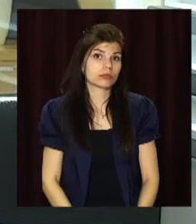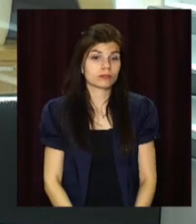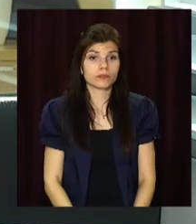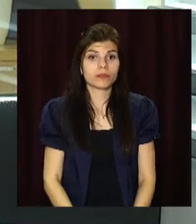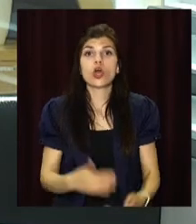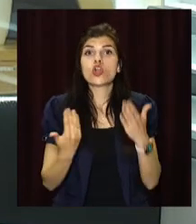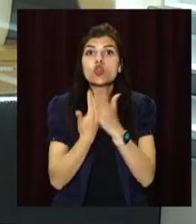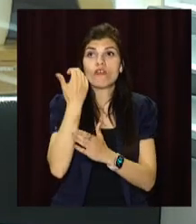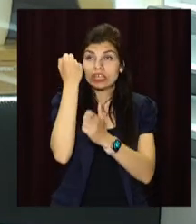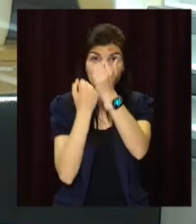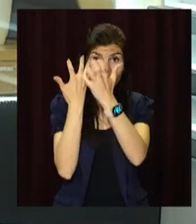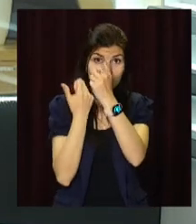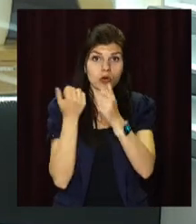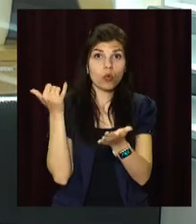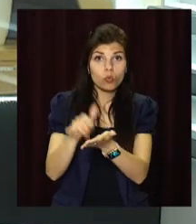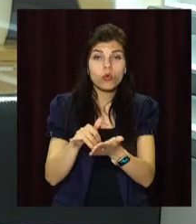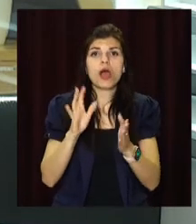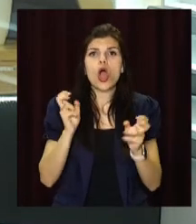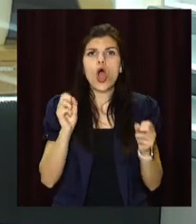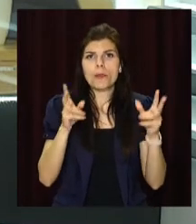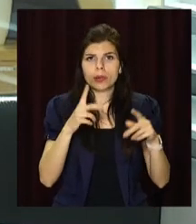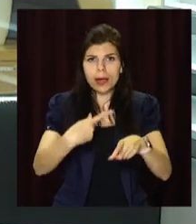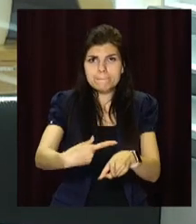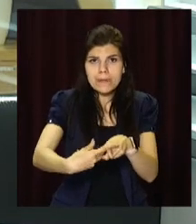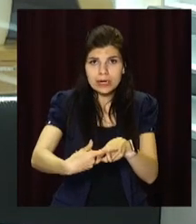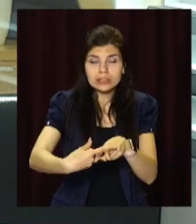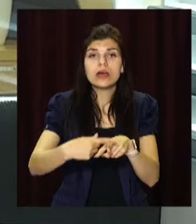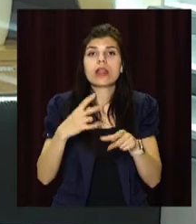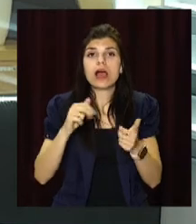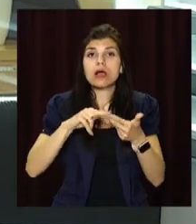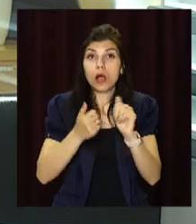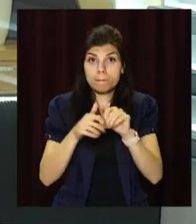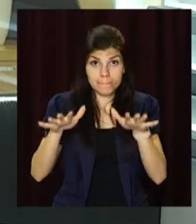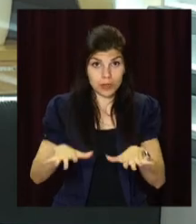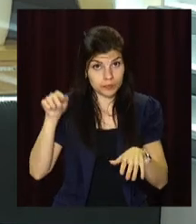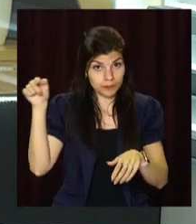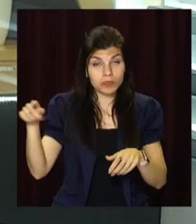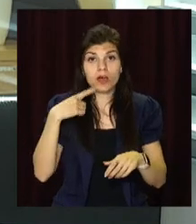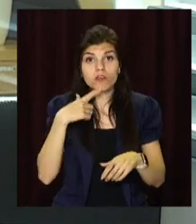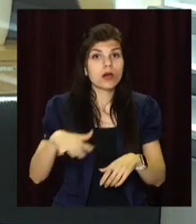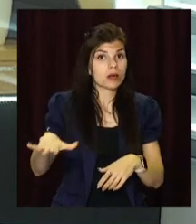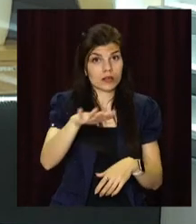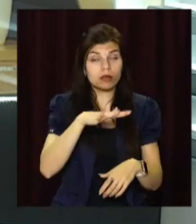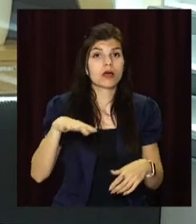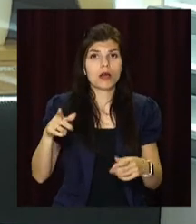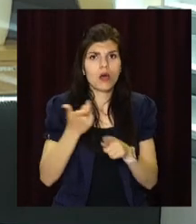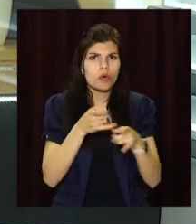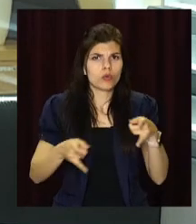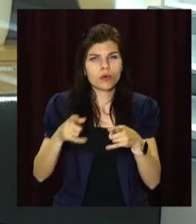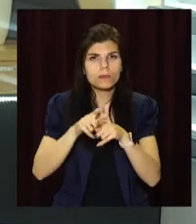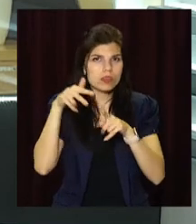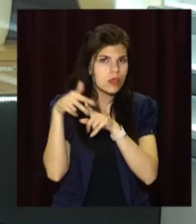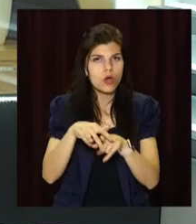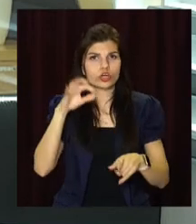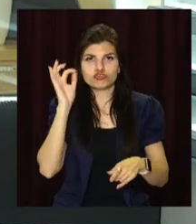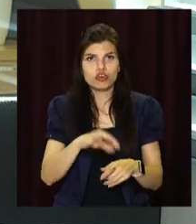Нові світлофори встановлюють на аварійно небезпечних перехрестях у Кам'янському. Чиновники кажуть, ці ділянки транспортно навантажені. На них